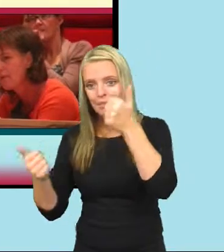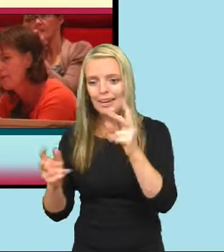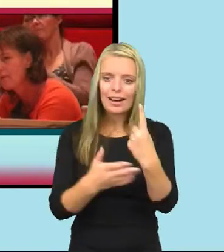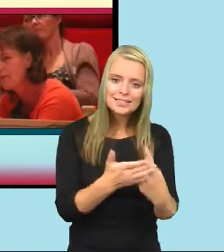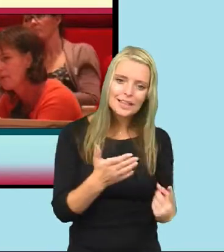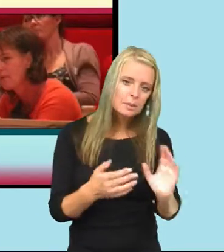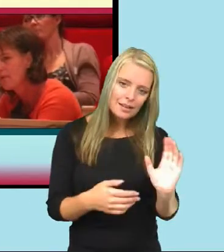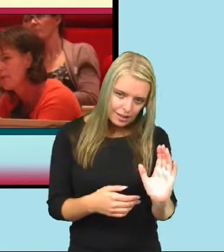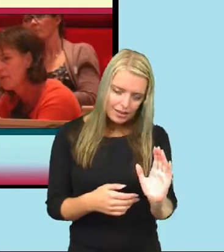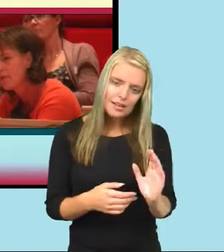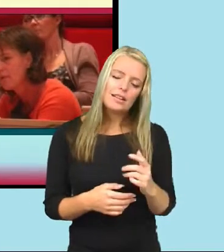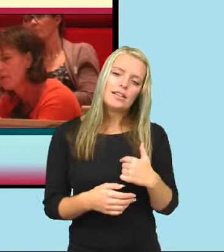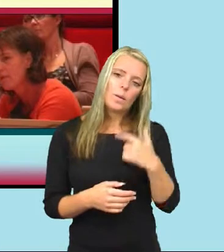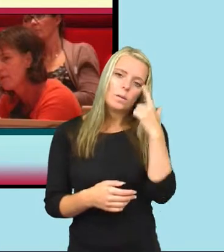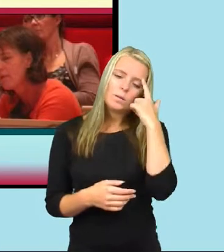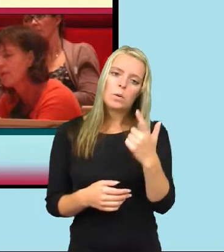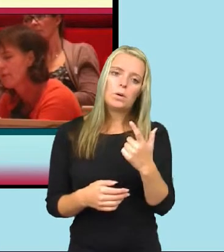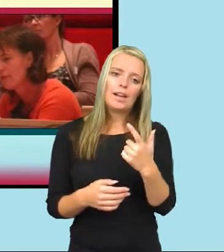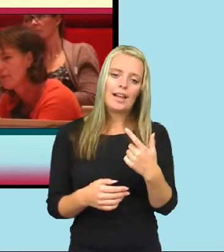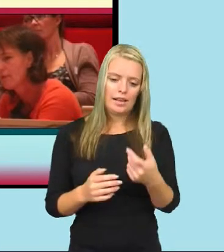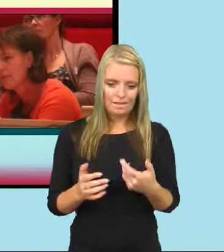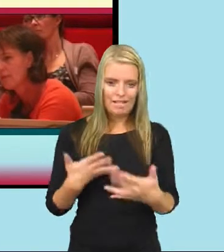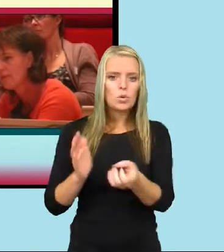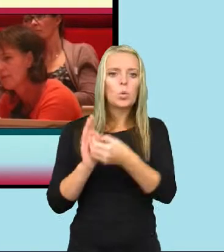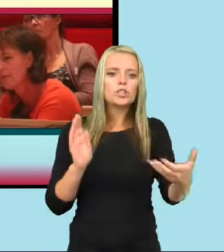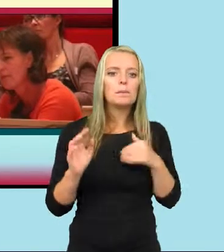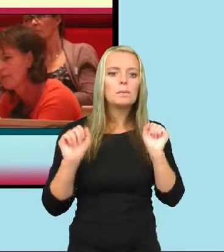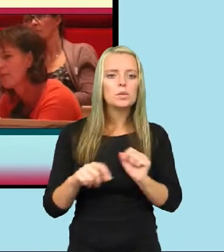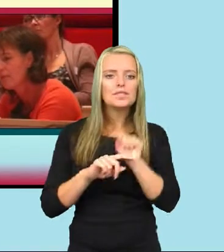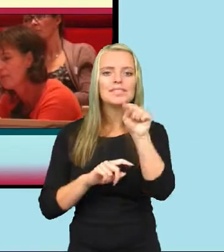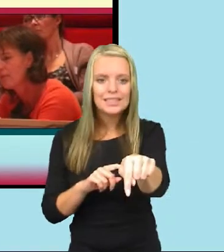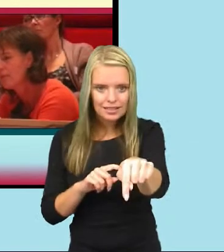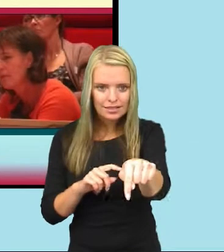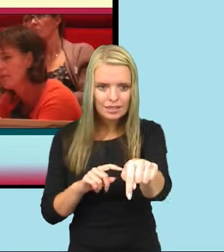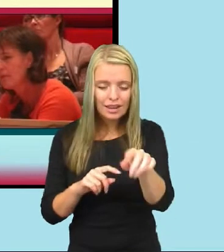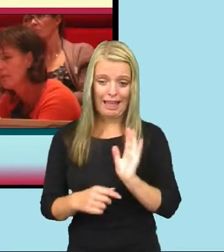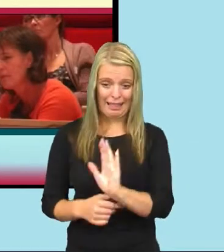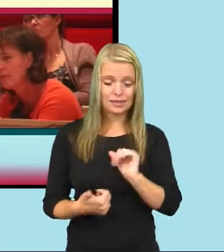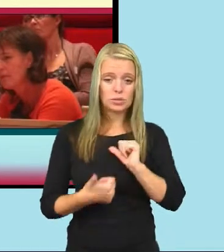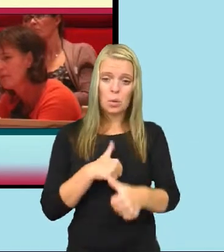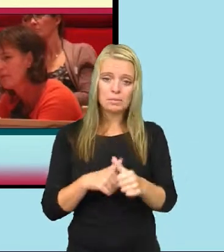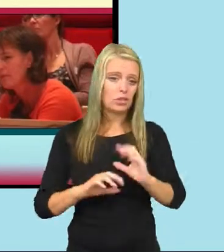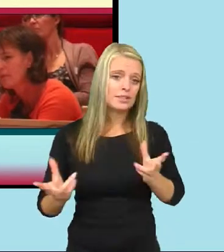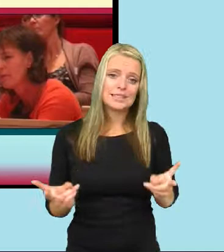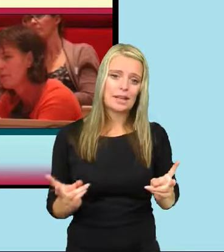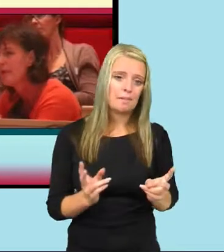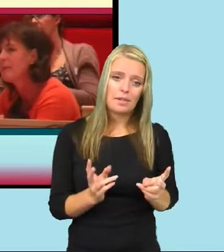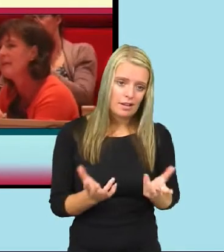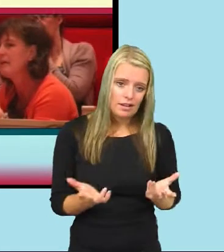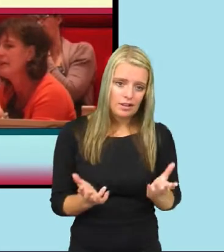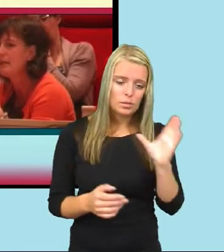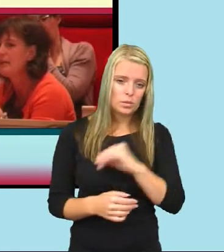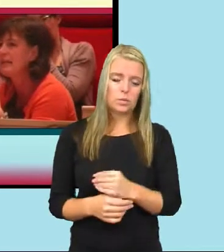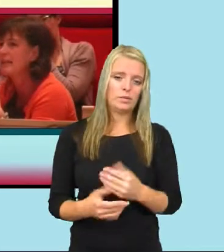jag tror att det är anledningen att behöva gå dit. Den har inte alla kompisar och det räcker för att det ska vara elände.